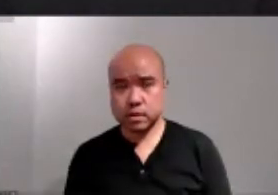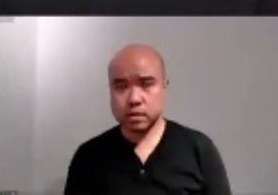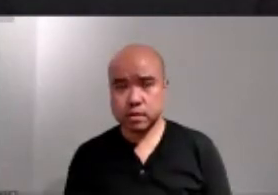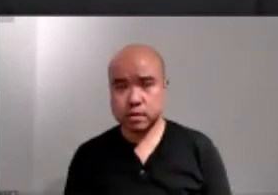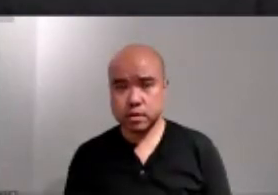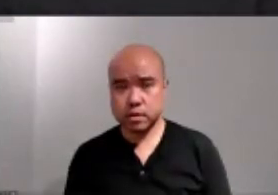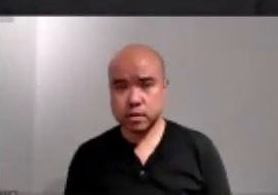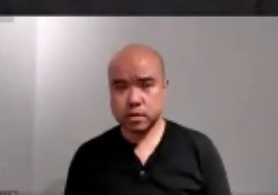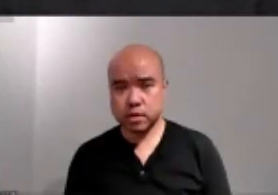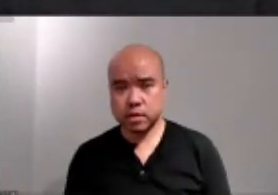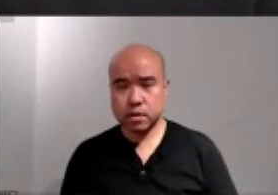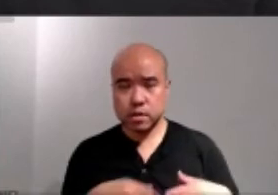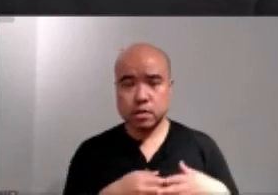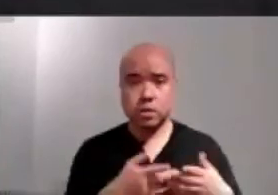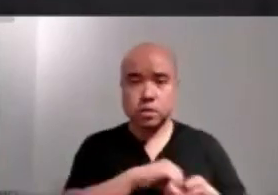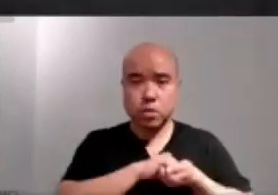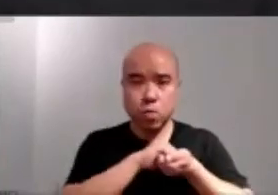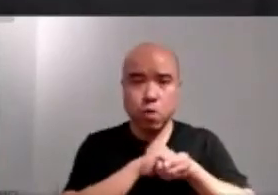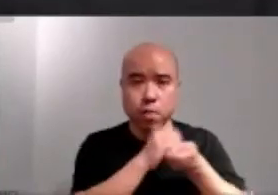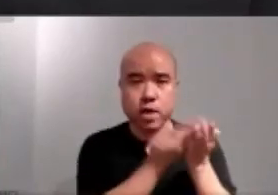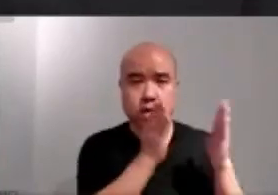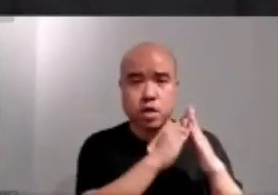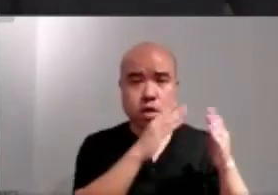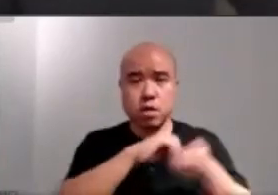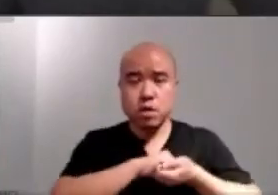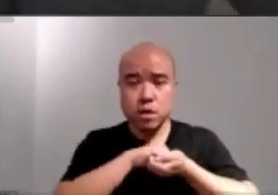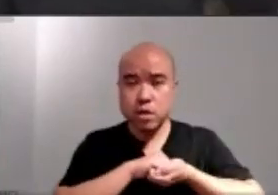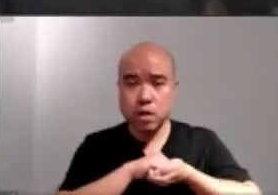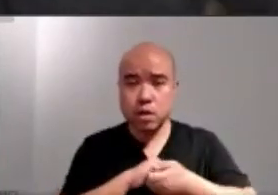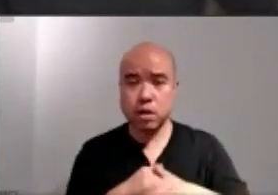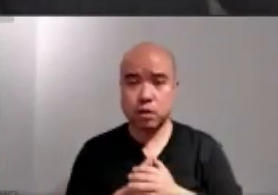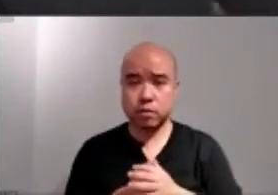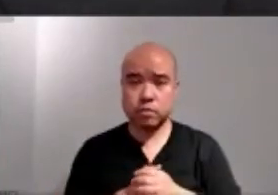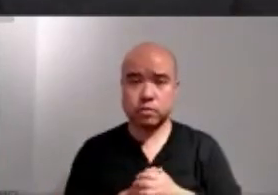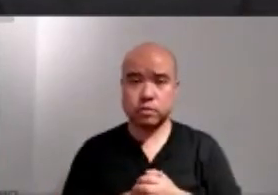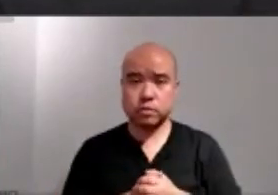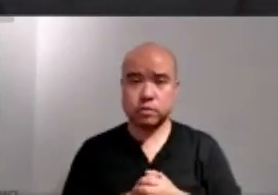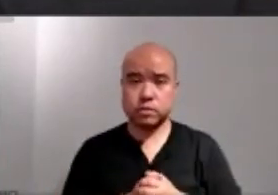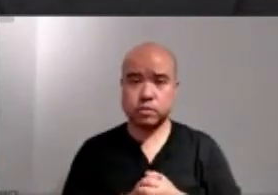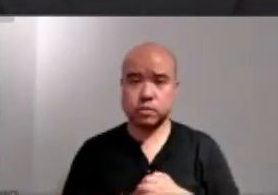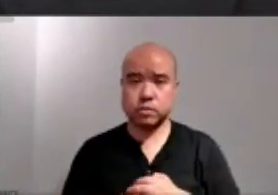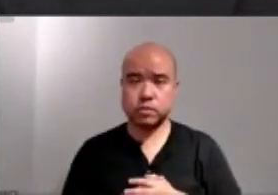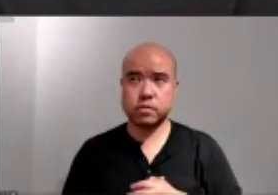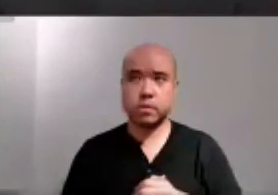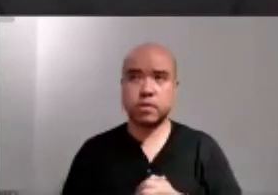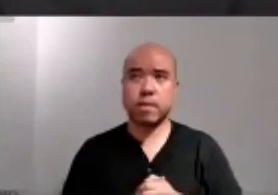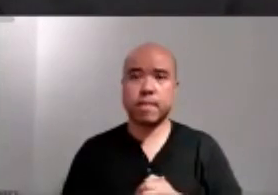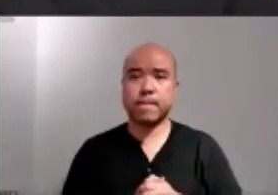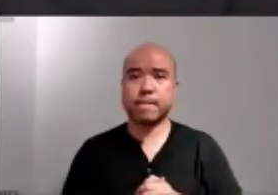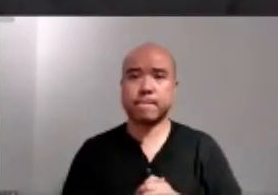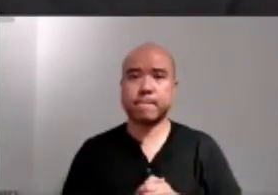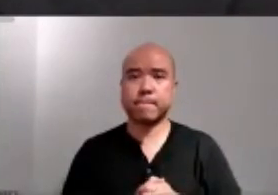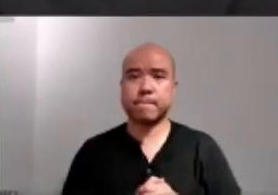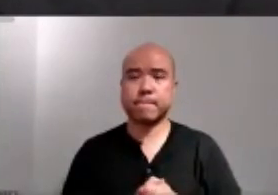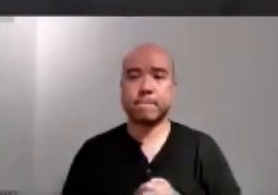question asked. Yeah. Okay, so please. 그대학원생들간에교류할수있을만한기회가있을